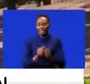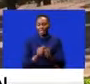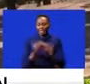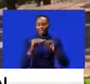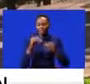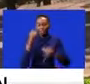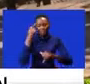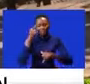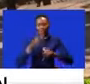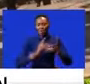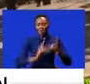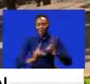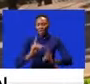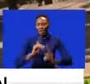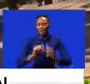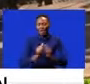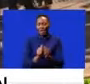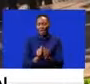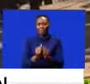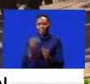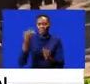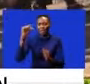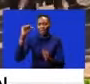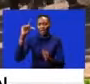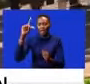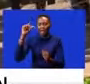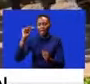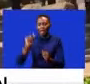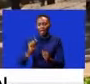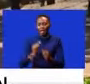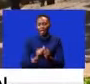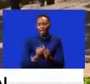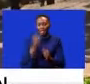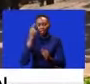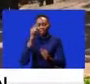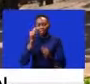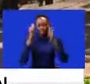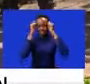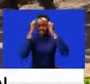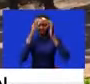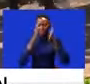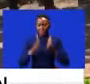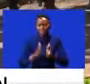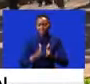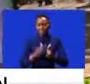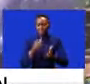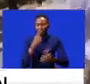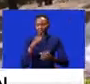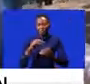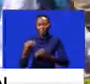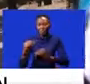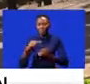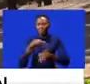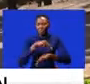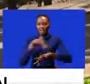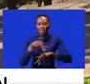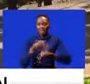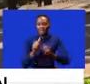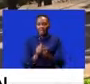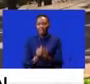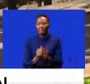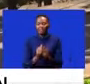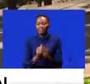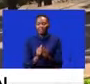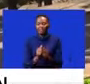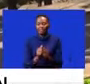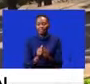mag drama. Ne nyithindo kata skude gweko mawuok Nyanza dhi e nyime kendo bagi okinyi ni eri kata odiochieng' ni eri